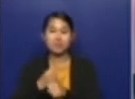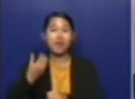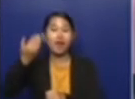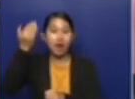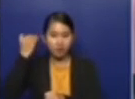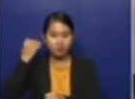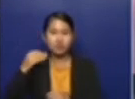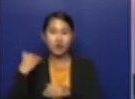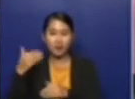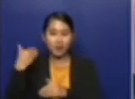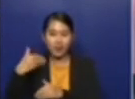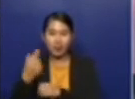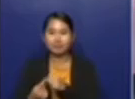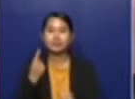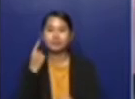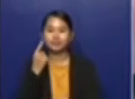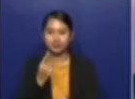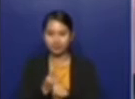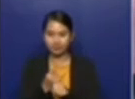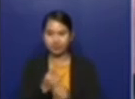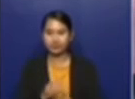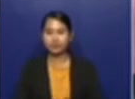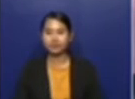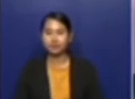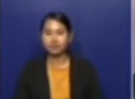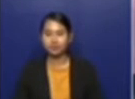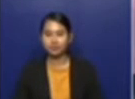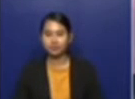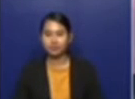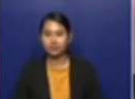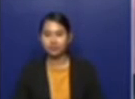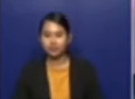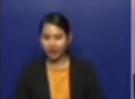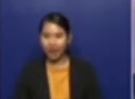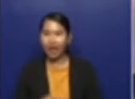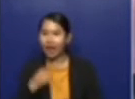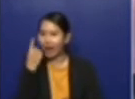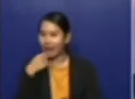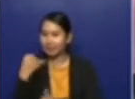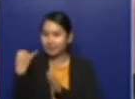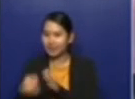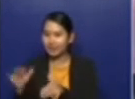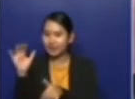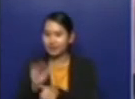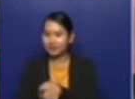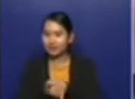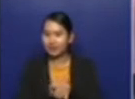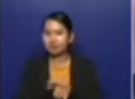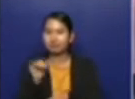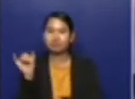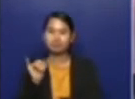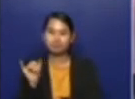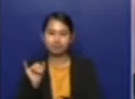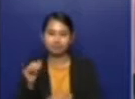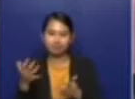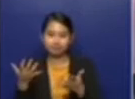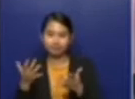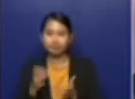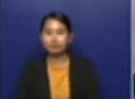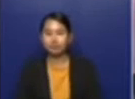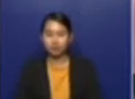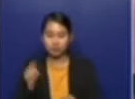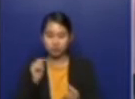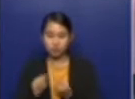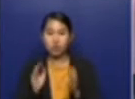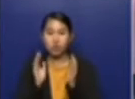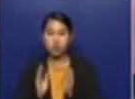ล้วปีหนึ่งนะครับยังไม่เคยมีการจับตัวคนร้ายได้แต่อย่างใดเพราะฉะนั้นการแสดงออกความคิดเห็น